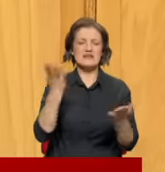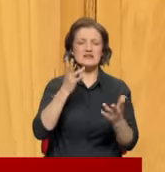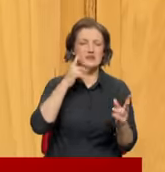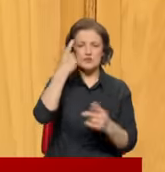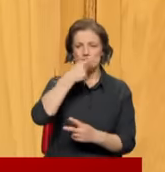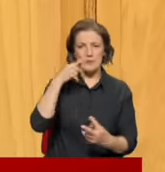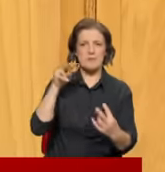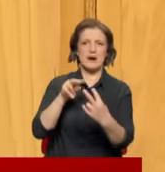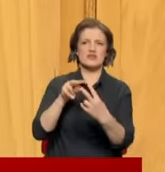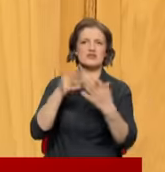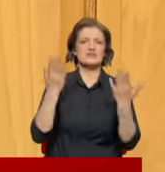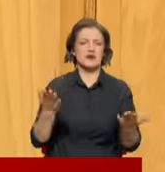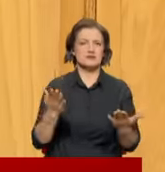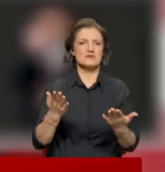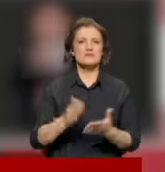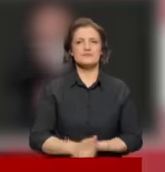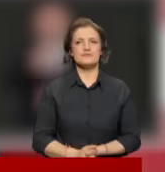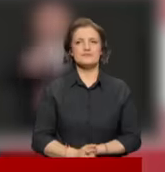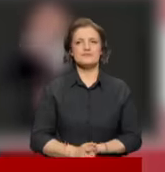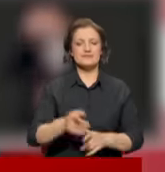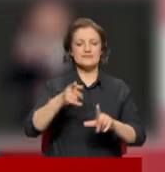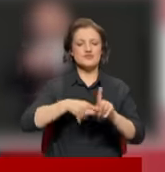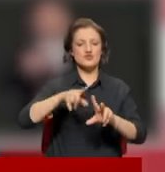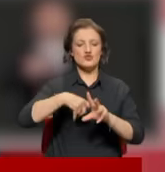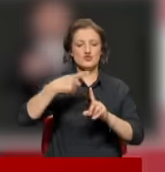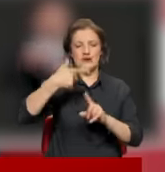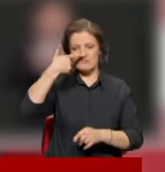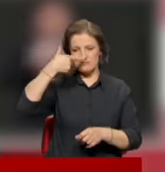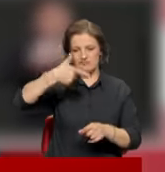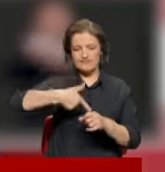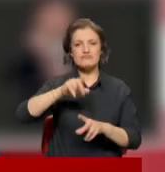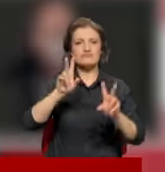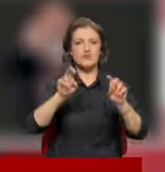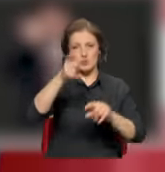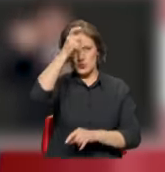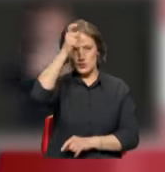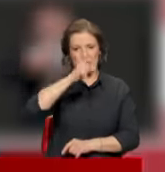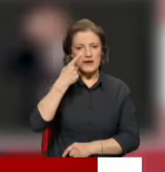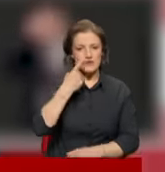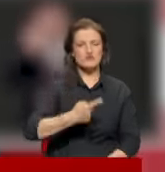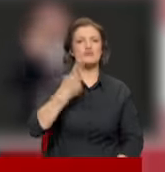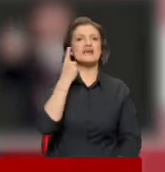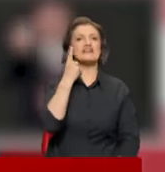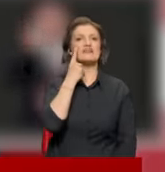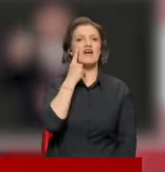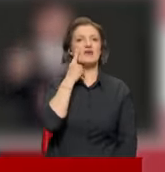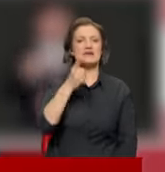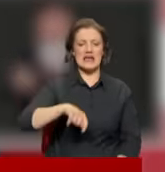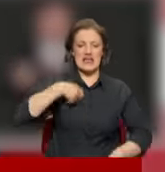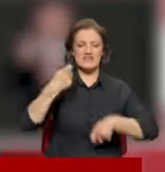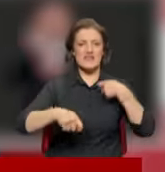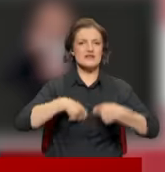ya? Nasıl bakacağız? Jet yakıtı konusunda Türkiye Cumhuriyeti Devleti'ne